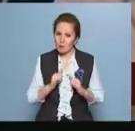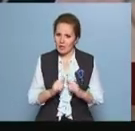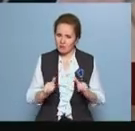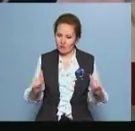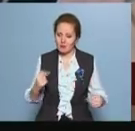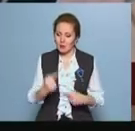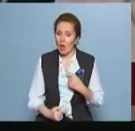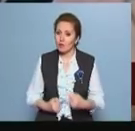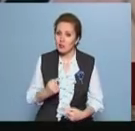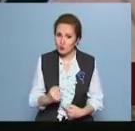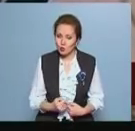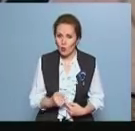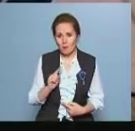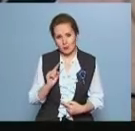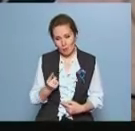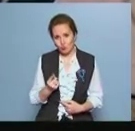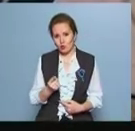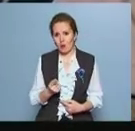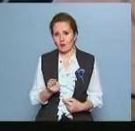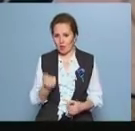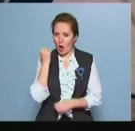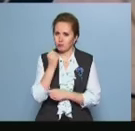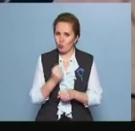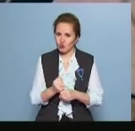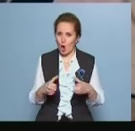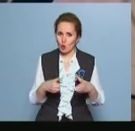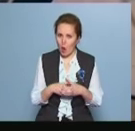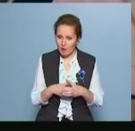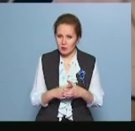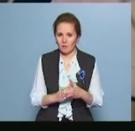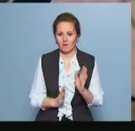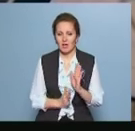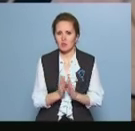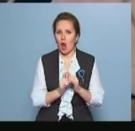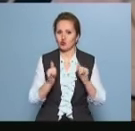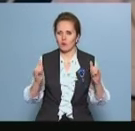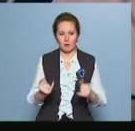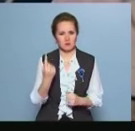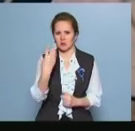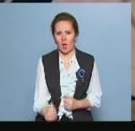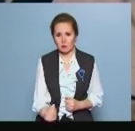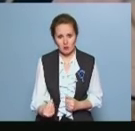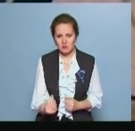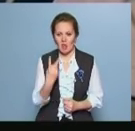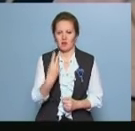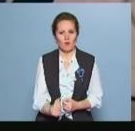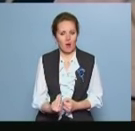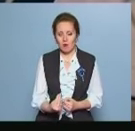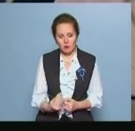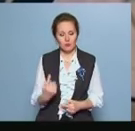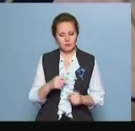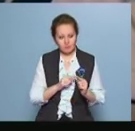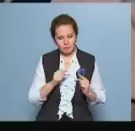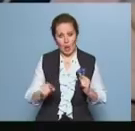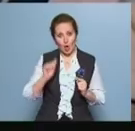традиция. Потому что рабочий коллектив, он взращивается не за день, не за два. На это нужно потратить годы.